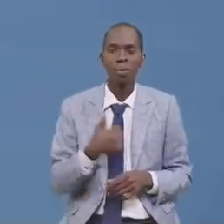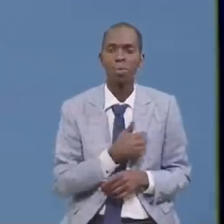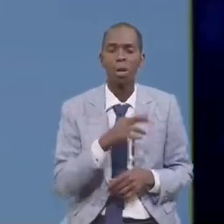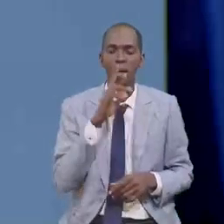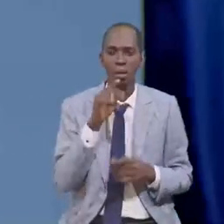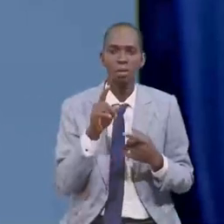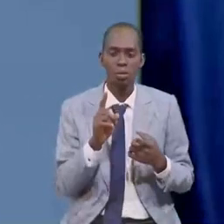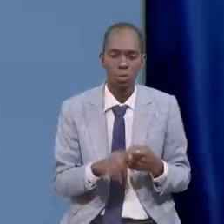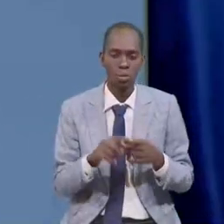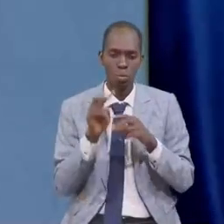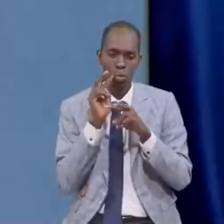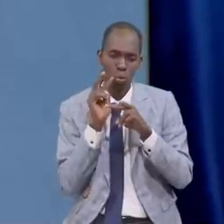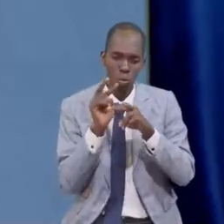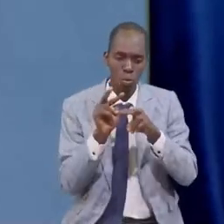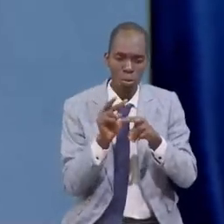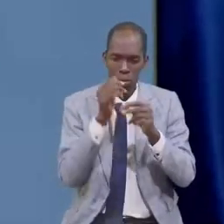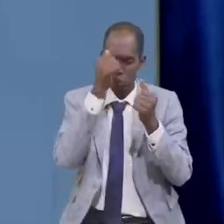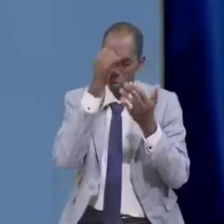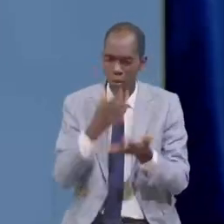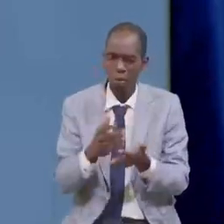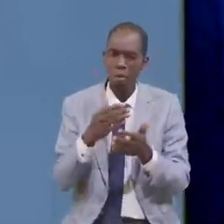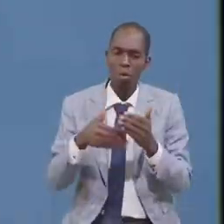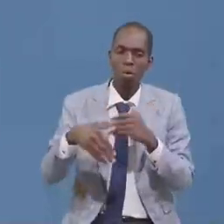Nous devons donc veiller sur la parole de sa bouche.